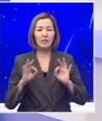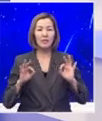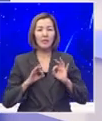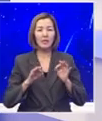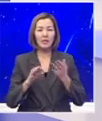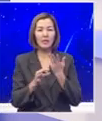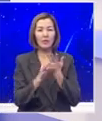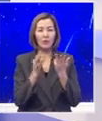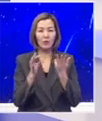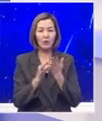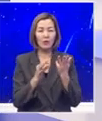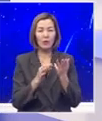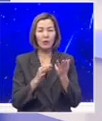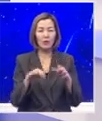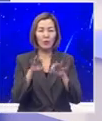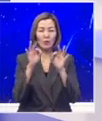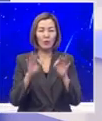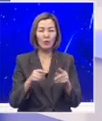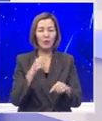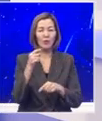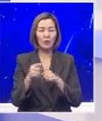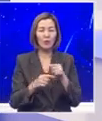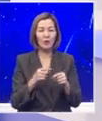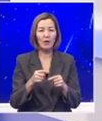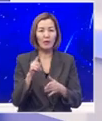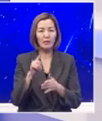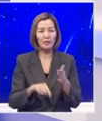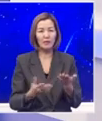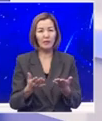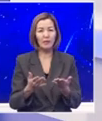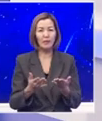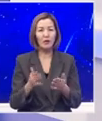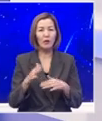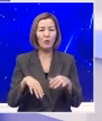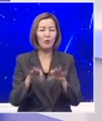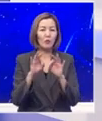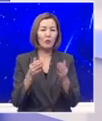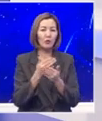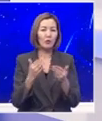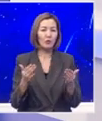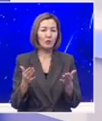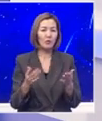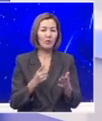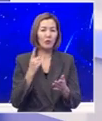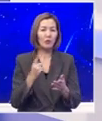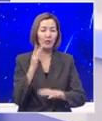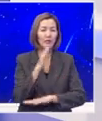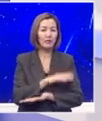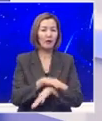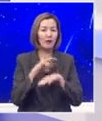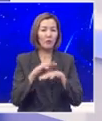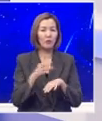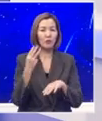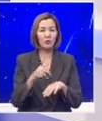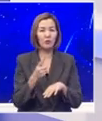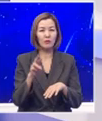Зергерлік өнер ұрпақ қамыры. Осындай тақырыппен ұстаз Дәркембай атындағы қолөнер музейінде арнайы көрме мен шеберлік сағаты өтті.